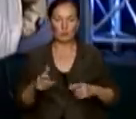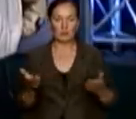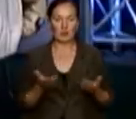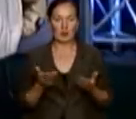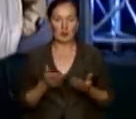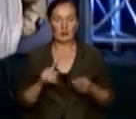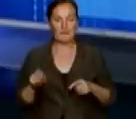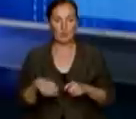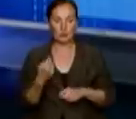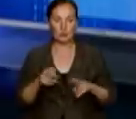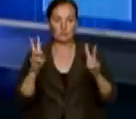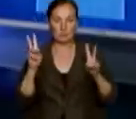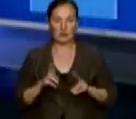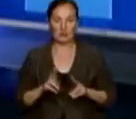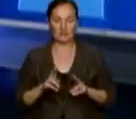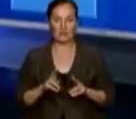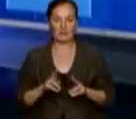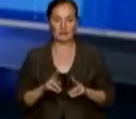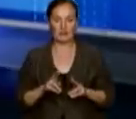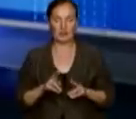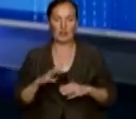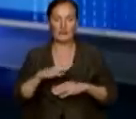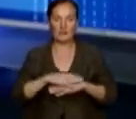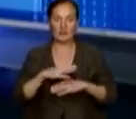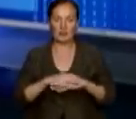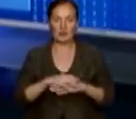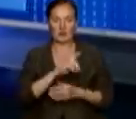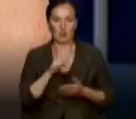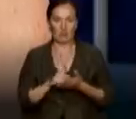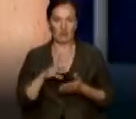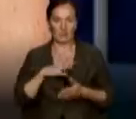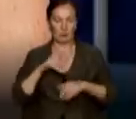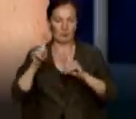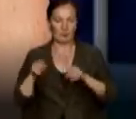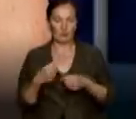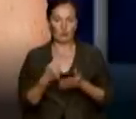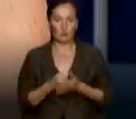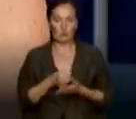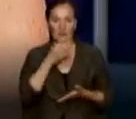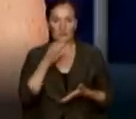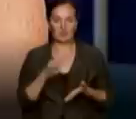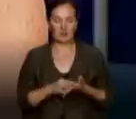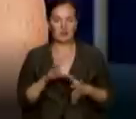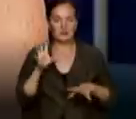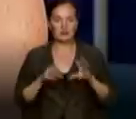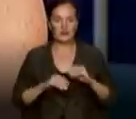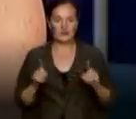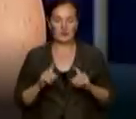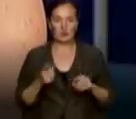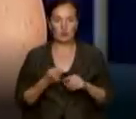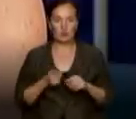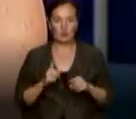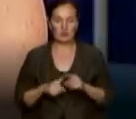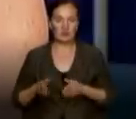порушують правила поведінки на цій території, повинні бути притягнуті до відповідальності. Я вважаю, що це прямий шлях